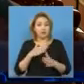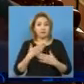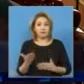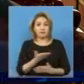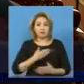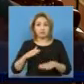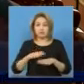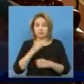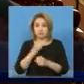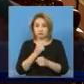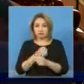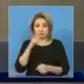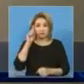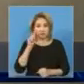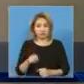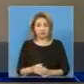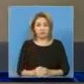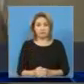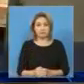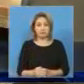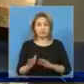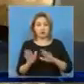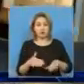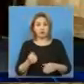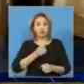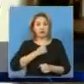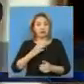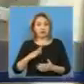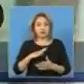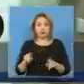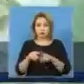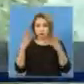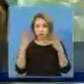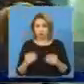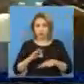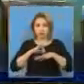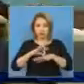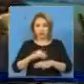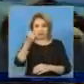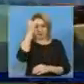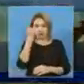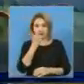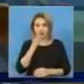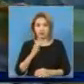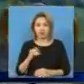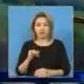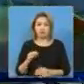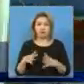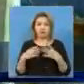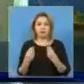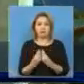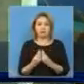біздің қайырымды ісіміз деп білемін. Өткен кеткенге өкініш болса да, осы күнге жеткізгеніне ризамыз дейді Әбдірахмановтар